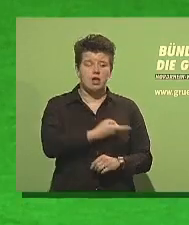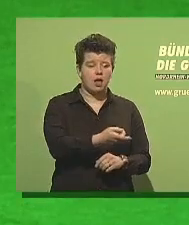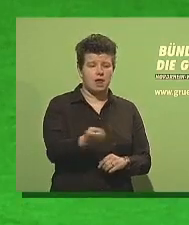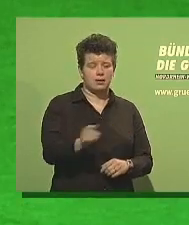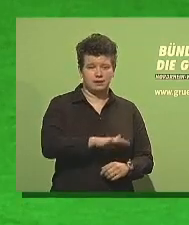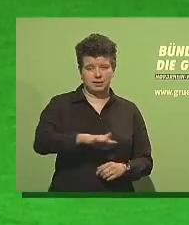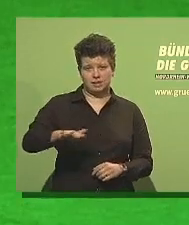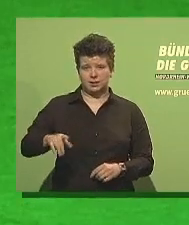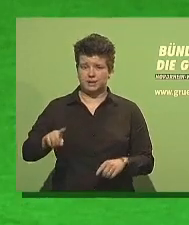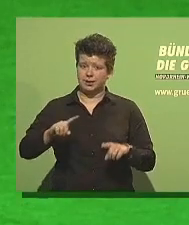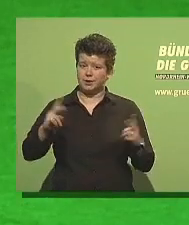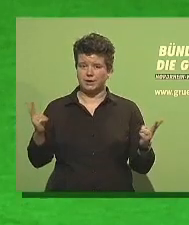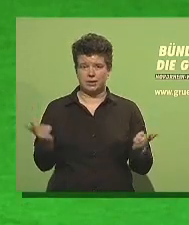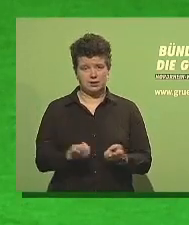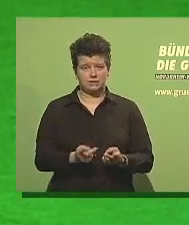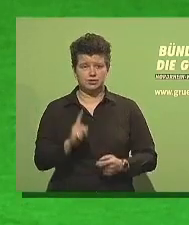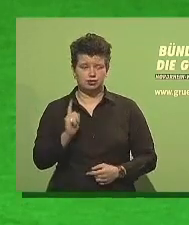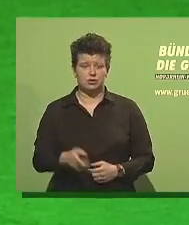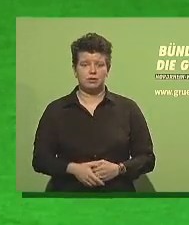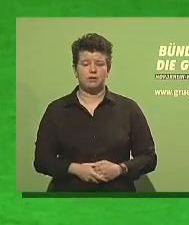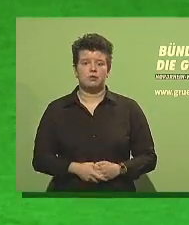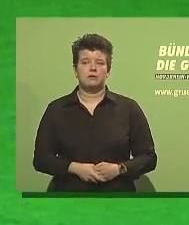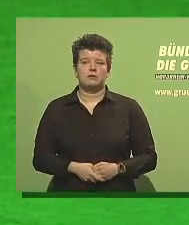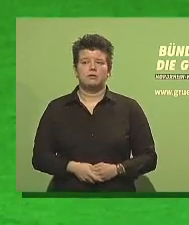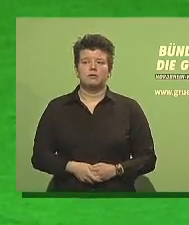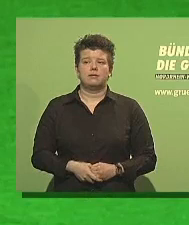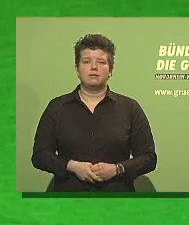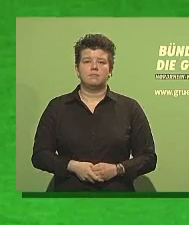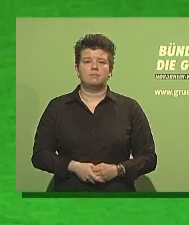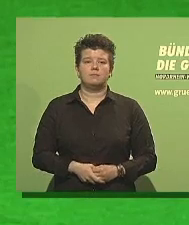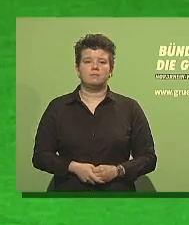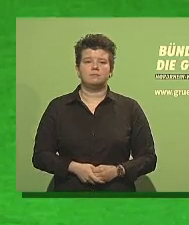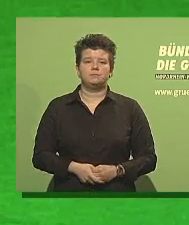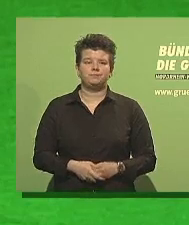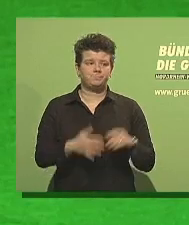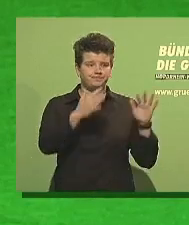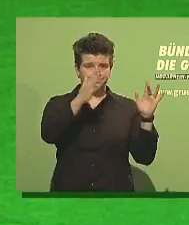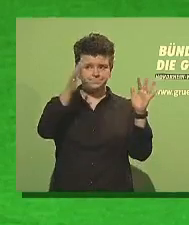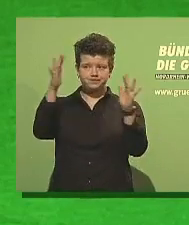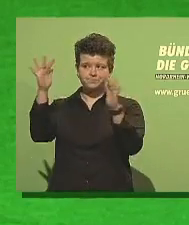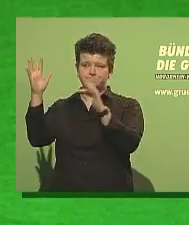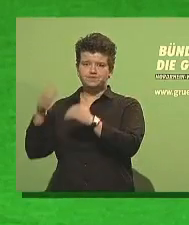und Wissenschaftssystem, das können und das dürfen wir uns nicht erlauben.